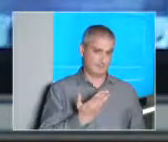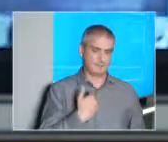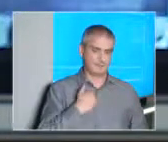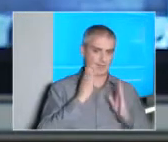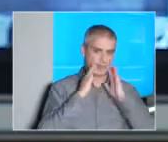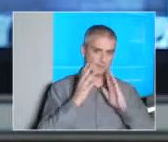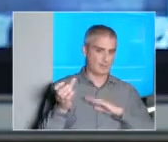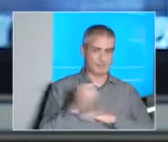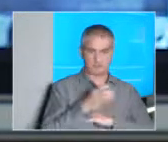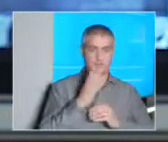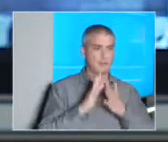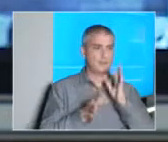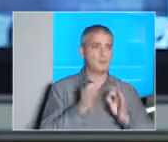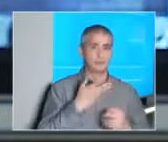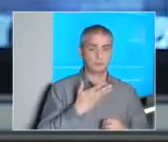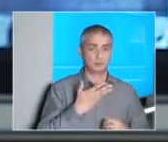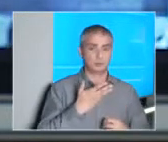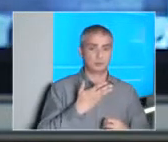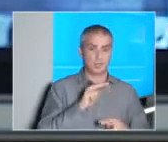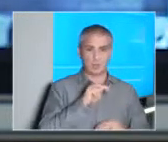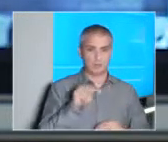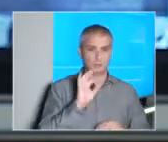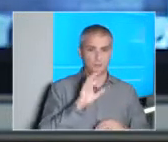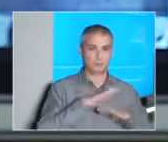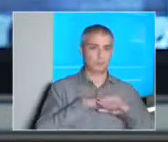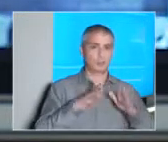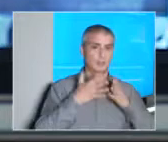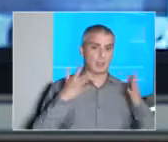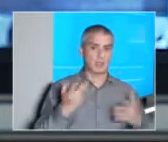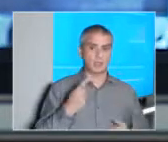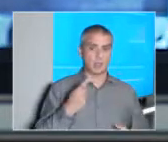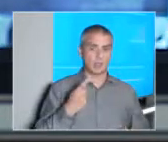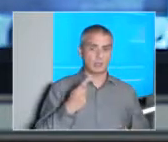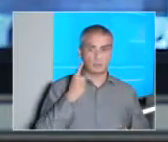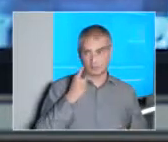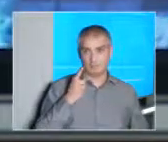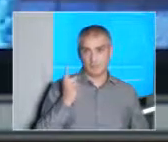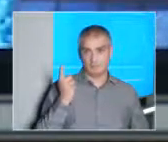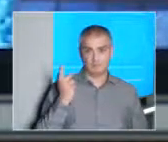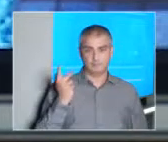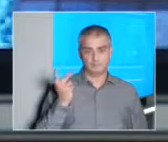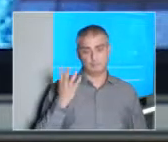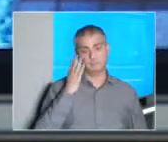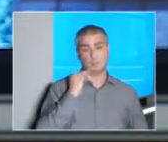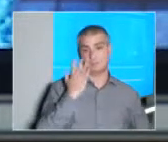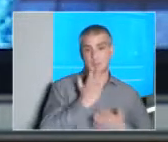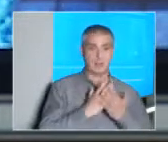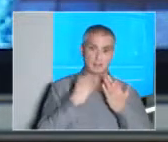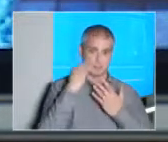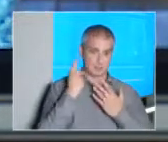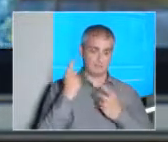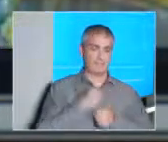הנאמנים שמונו על ידי בית המשפט לסוגיות השטח הגדול, והם הנהנים, חלק